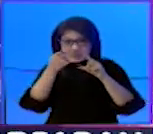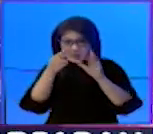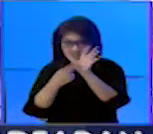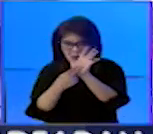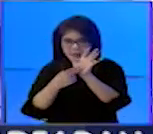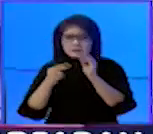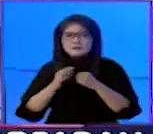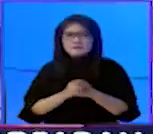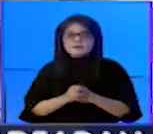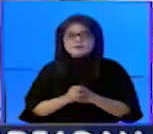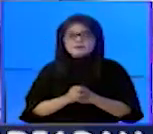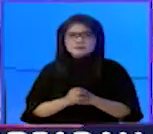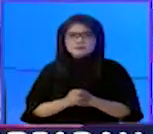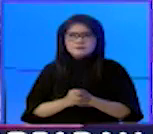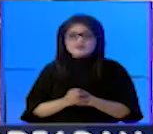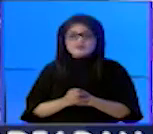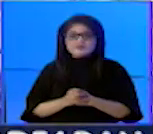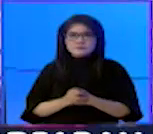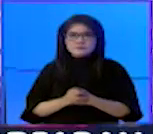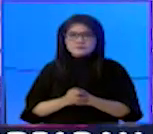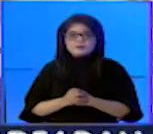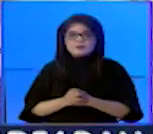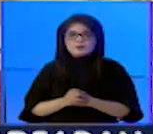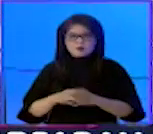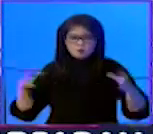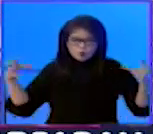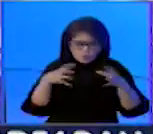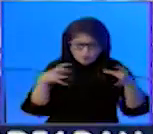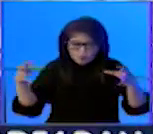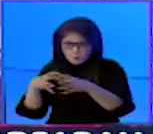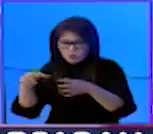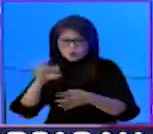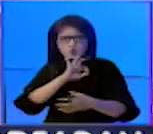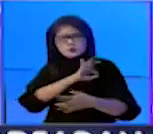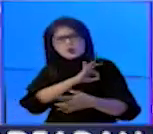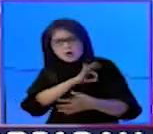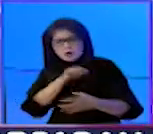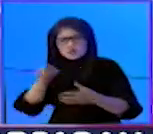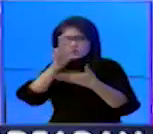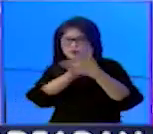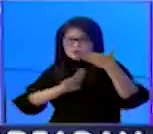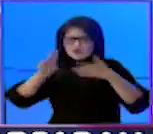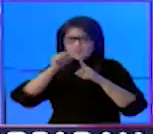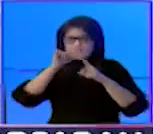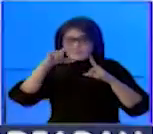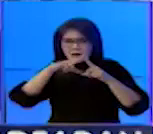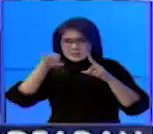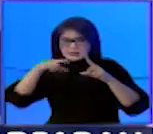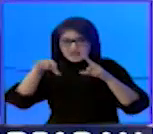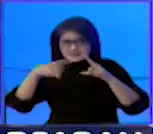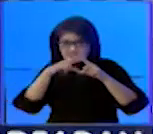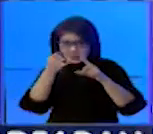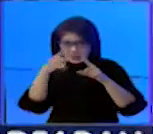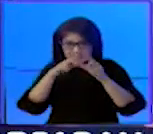Universitas Pajajaran Istana Kepresidenan. Dalam pertemuan ini, Presiden meminta agar vaksin corona tersedia dalam 3 bulan ke depan. Khusus